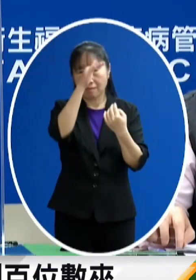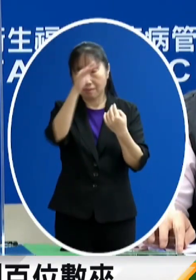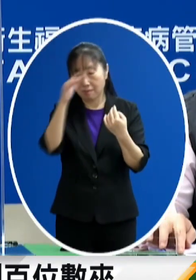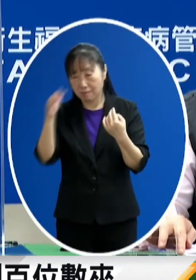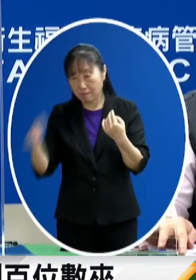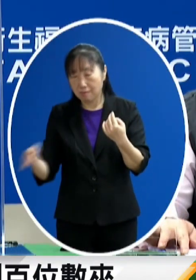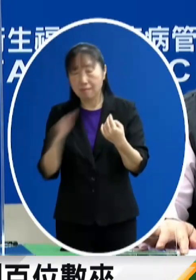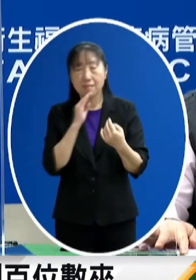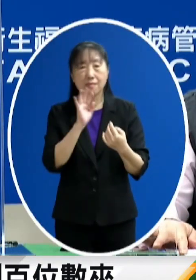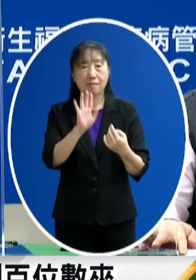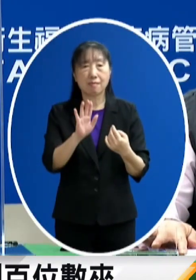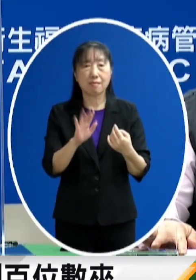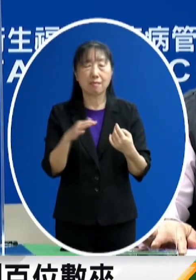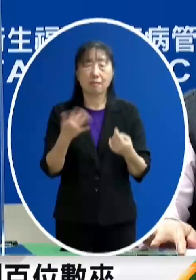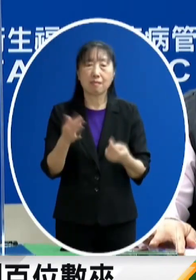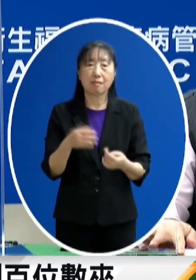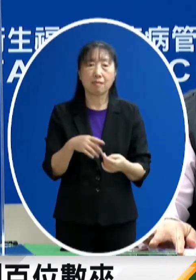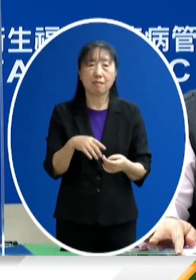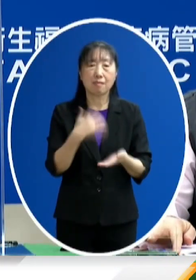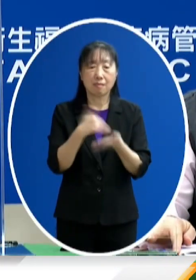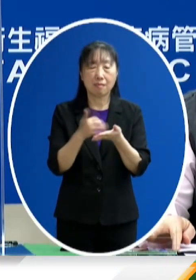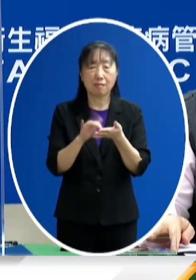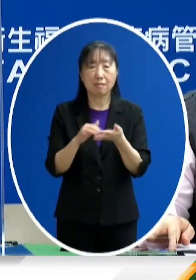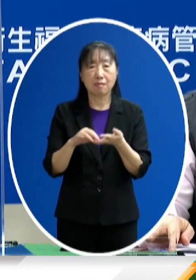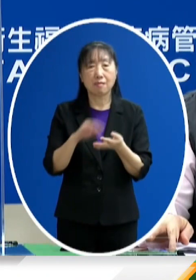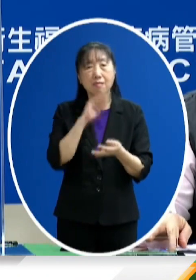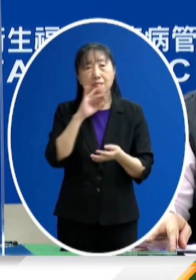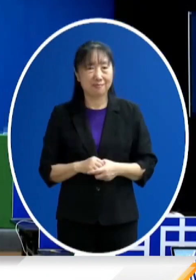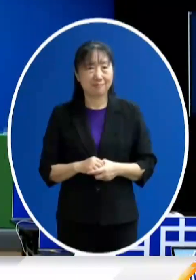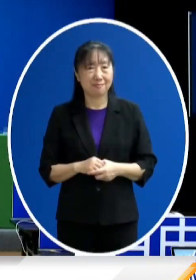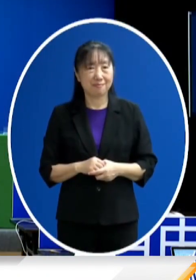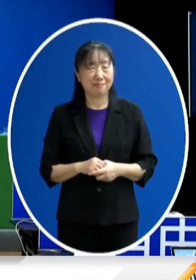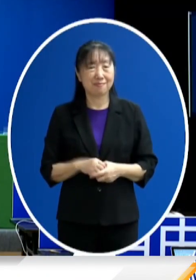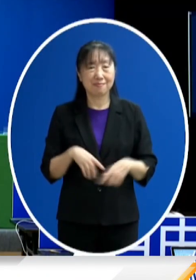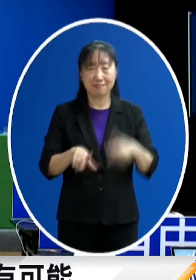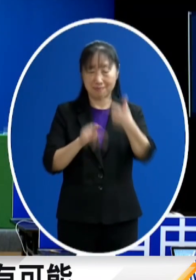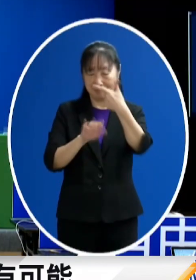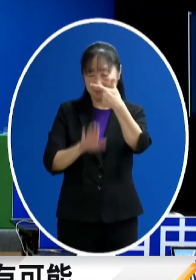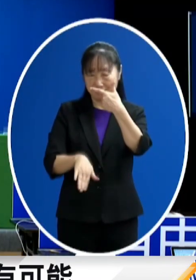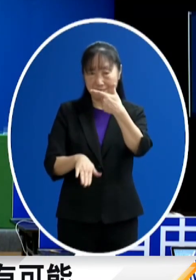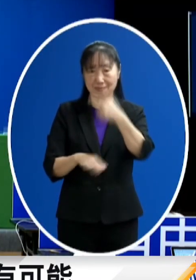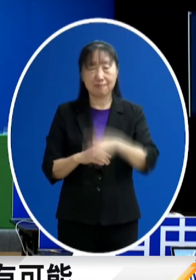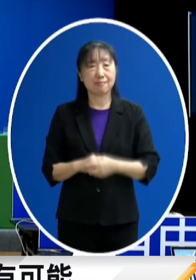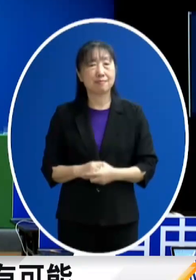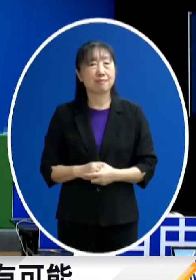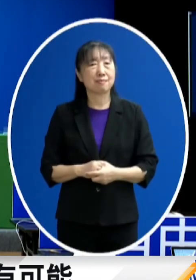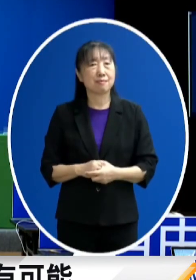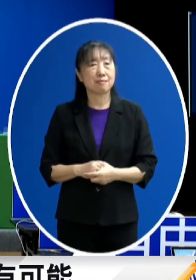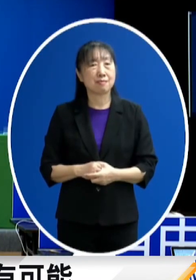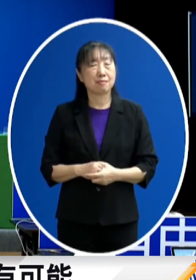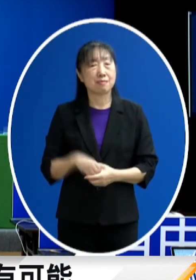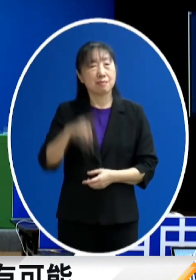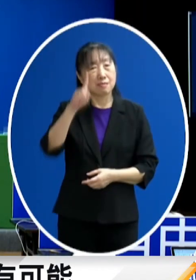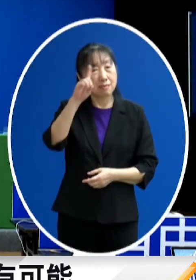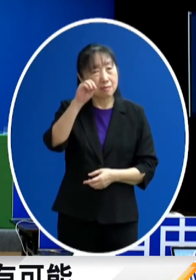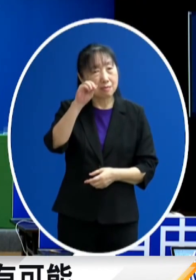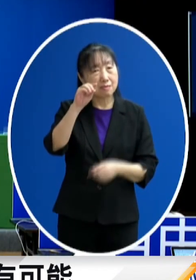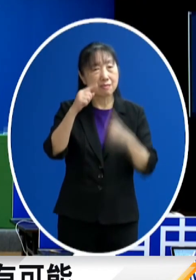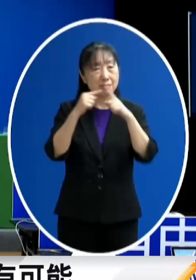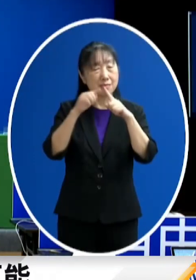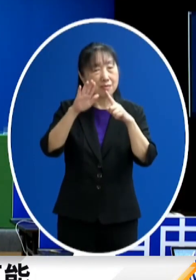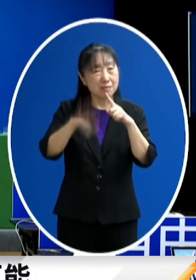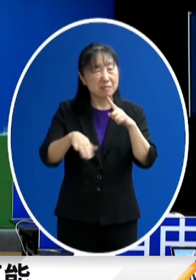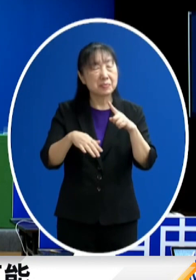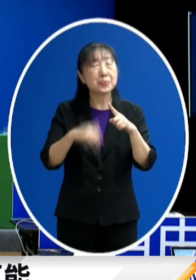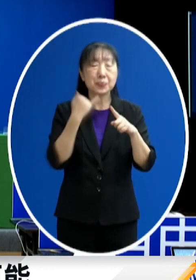到各百位数来，那我想要值得观察。 到六月底可能降到万例以下是有可能，